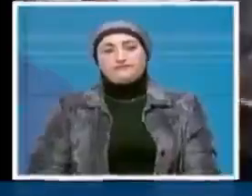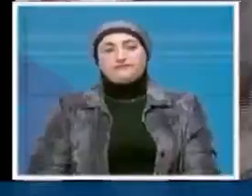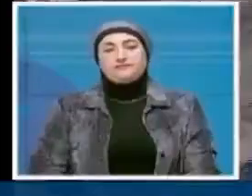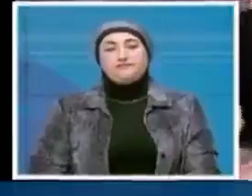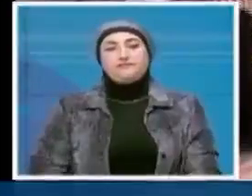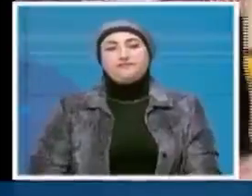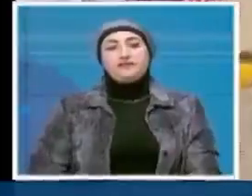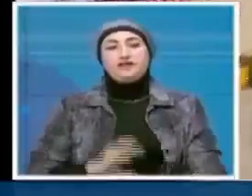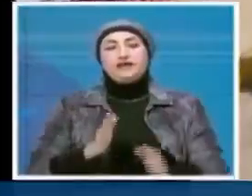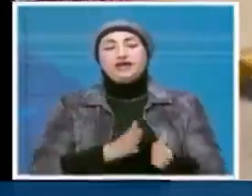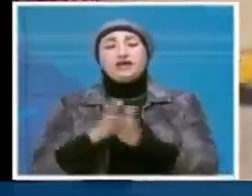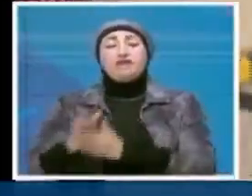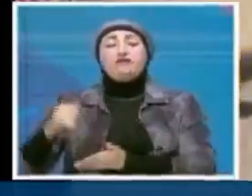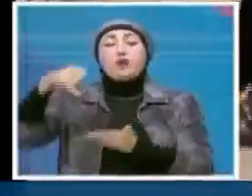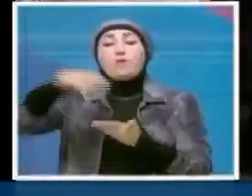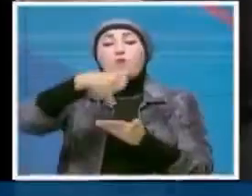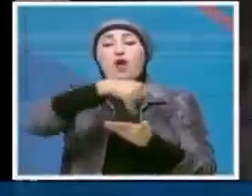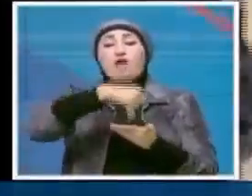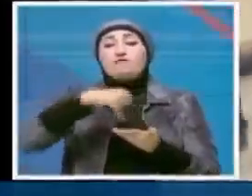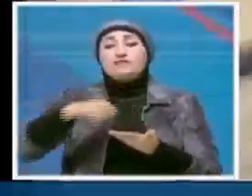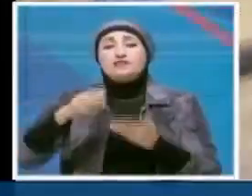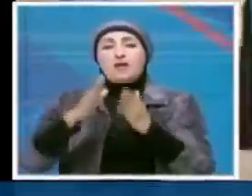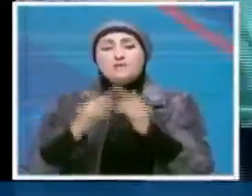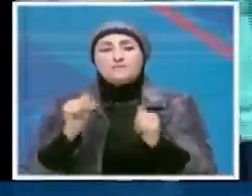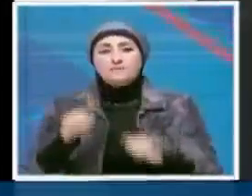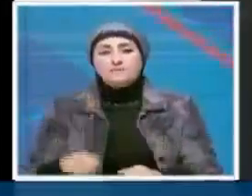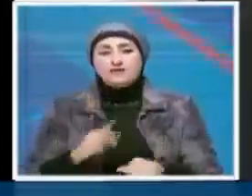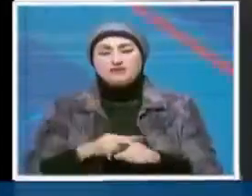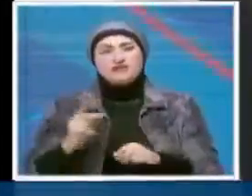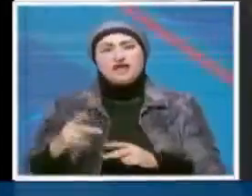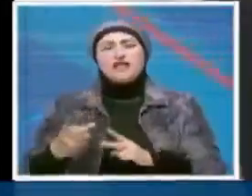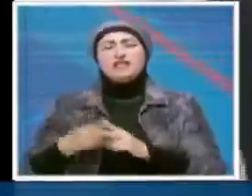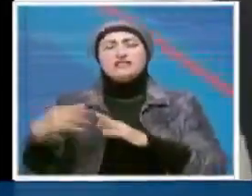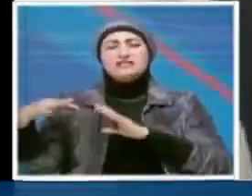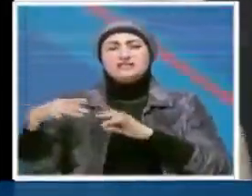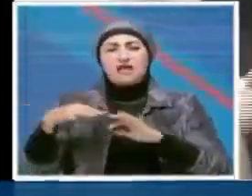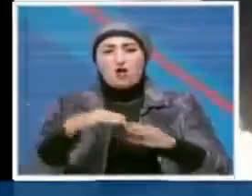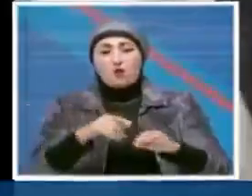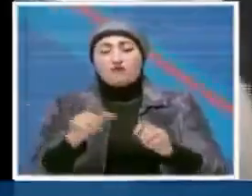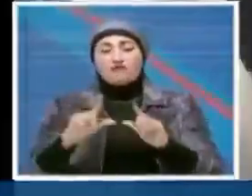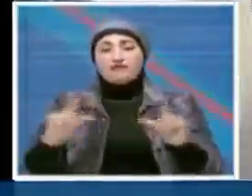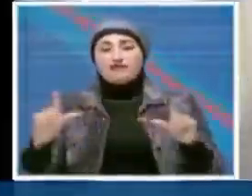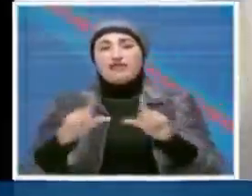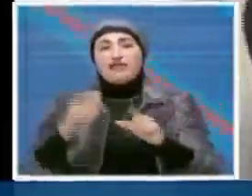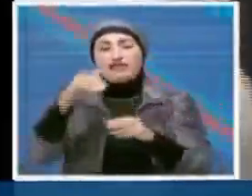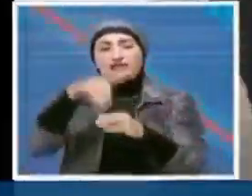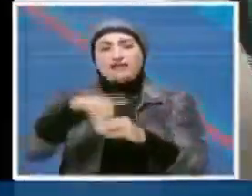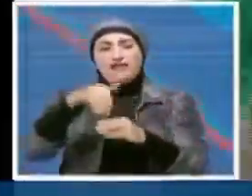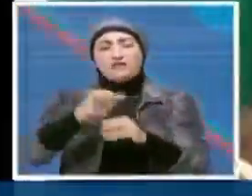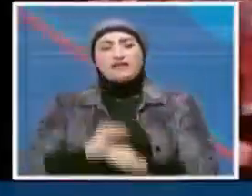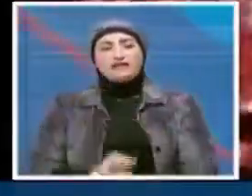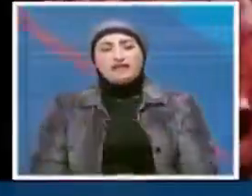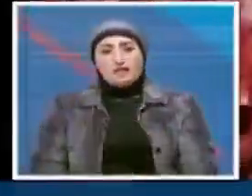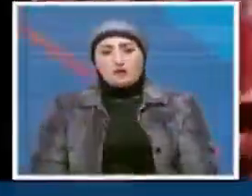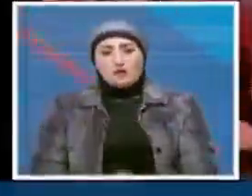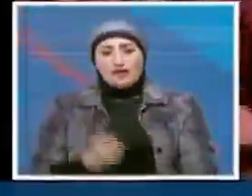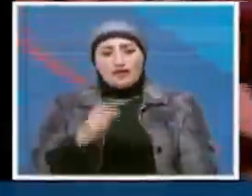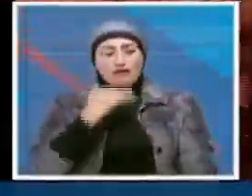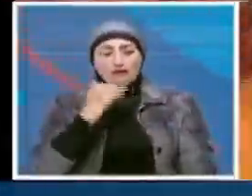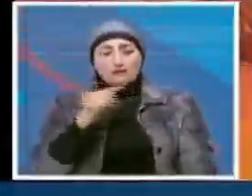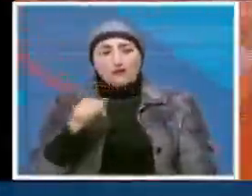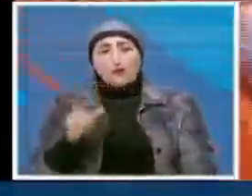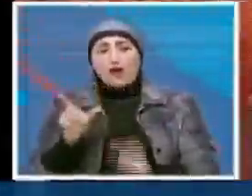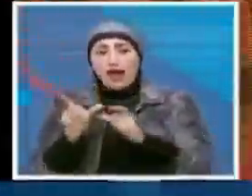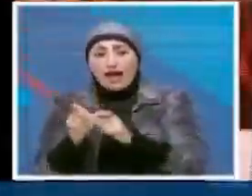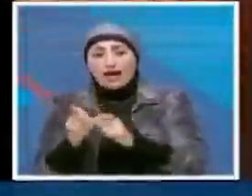في كل المحافظات ظهر بقوة توافد الشباب على اللجان الانتخابية. لم تختلف حجم المشاركة